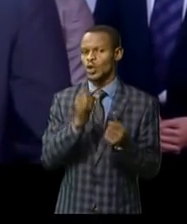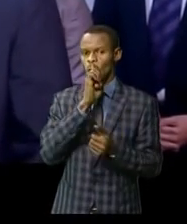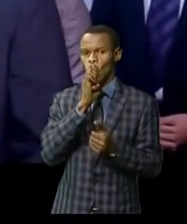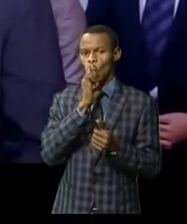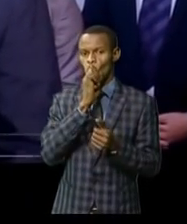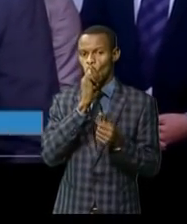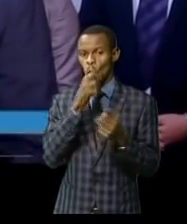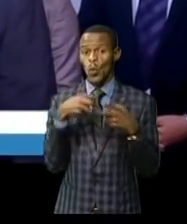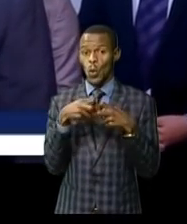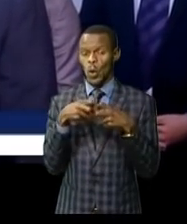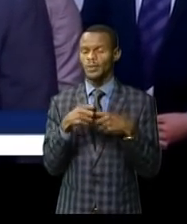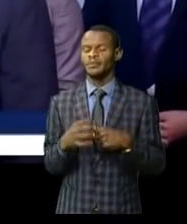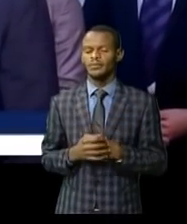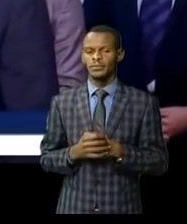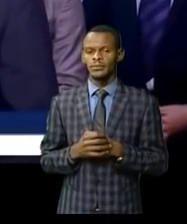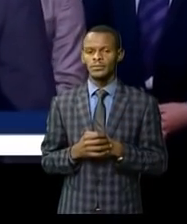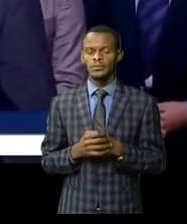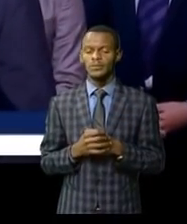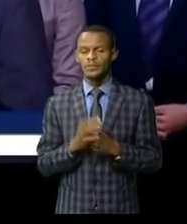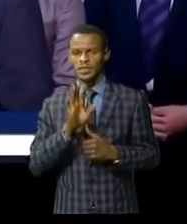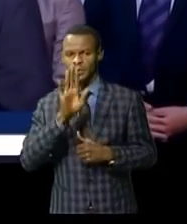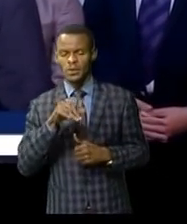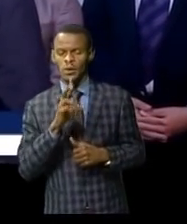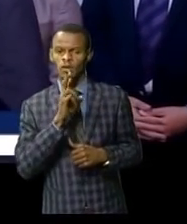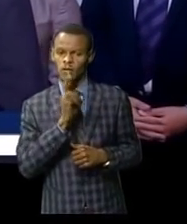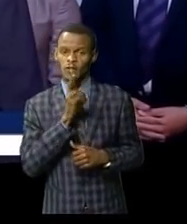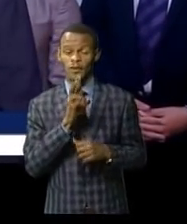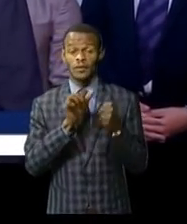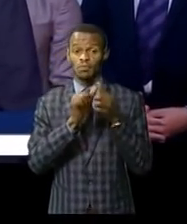faire un point d'avancement sur le projet d'eau à Goma